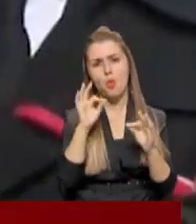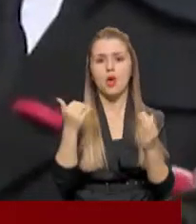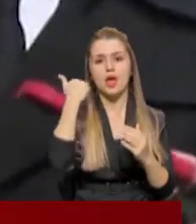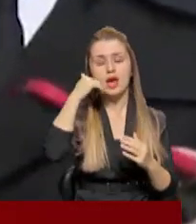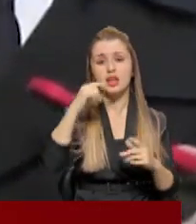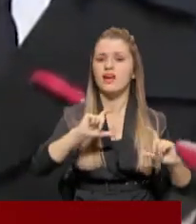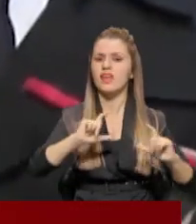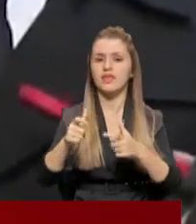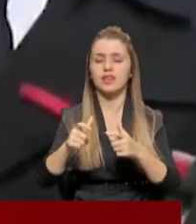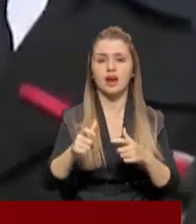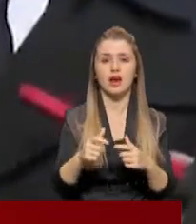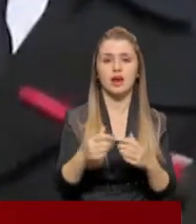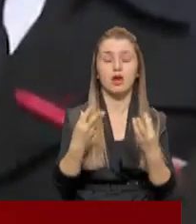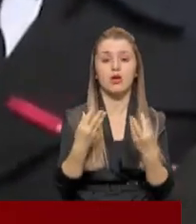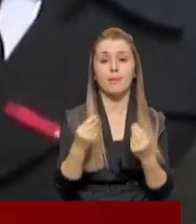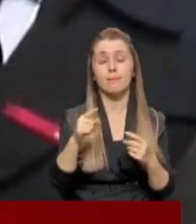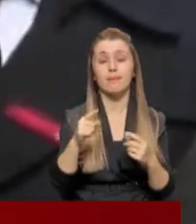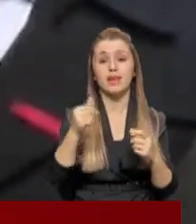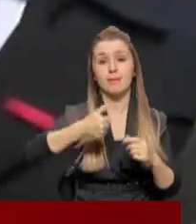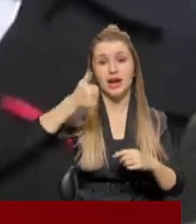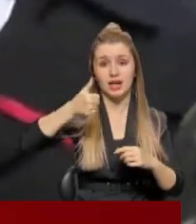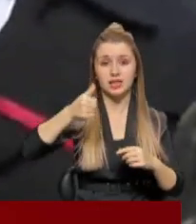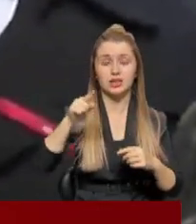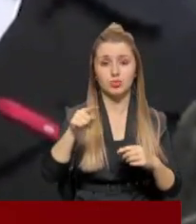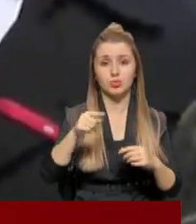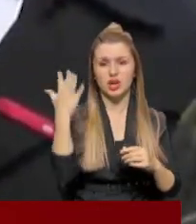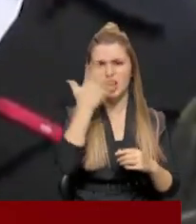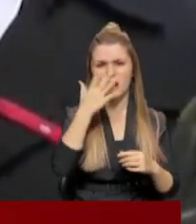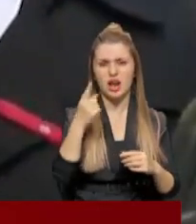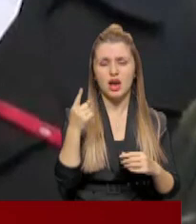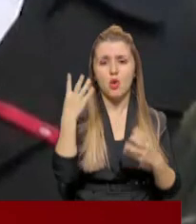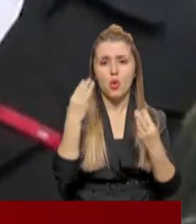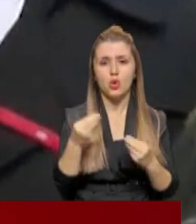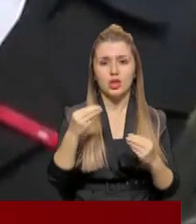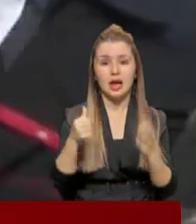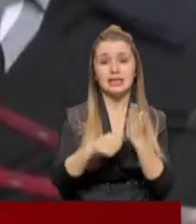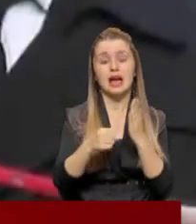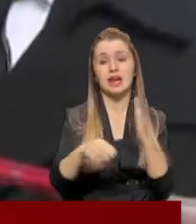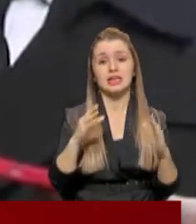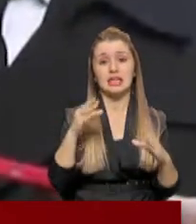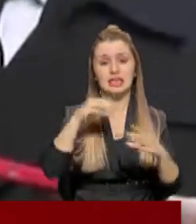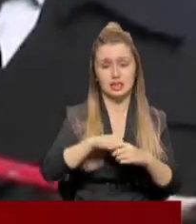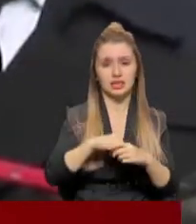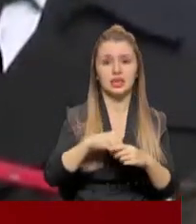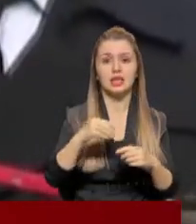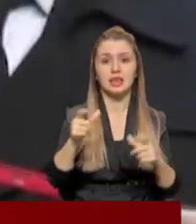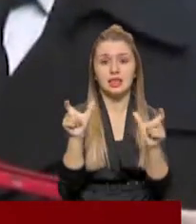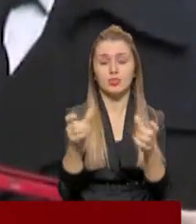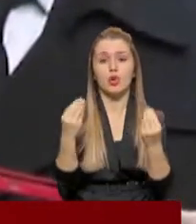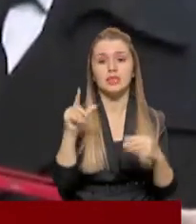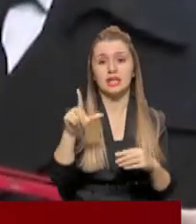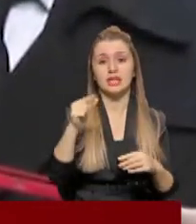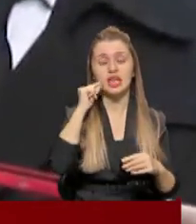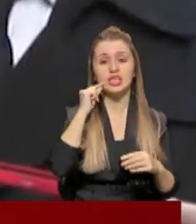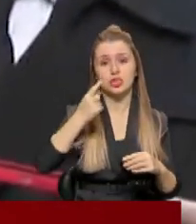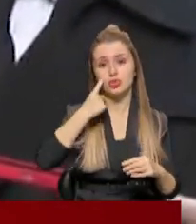yalanla, iftirayla dili dolu olan bir bakanı kapkara bir leke olarak tarihine geçirmiştir. Tedbir alması gereken kişi